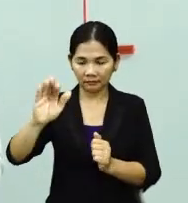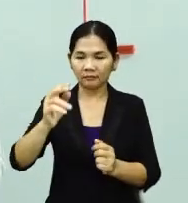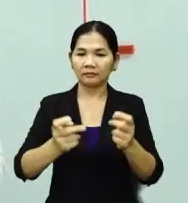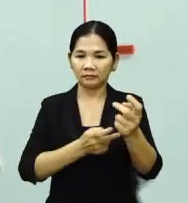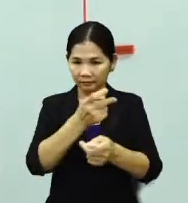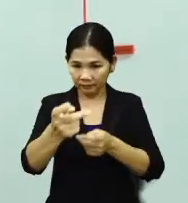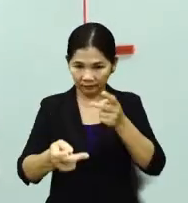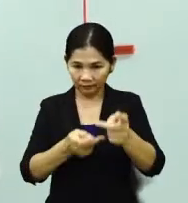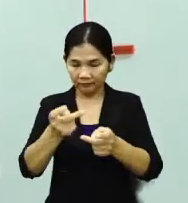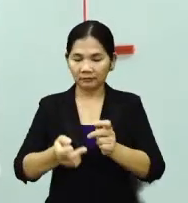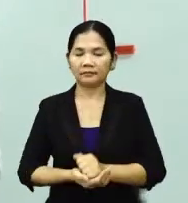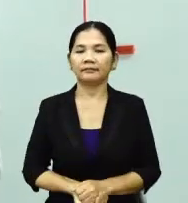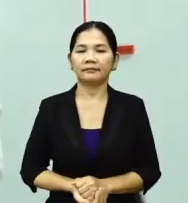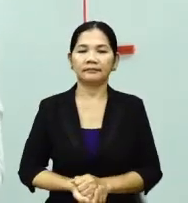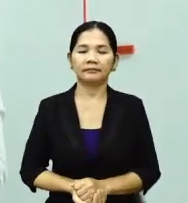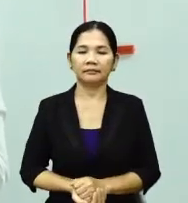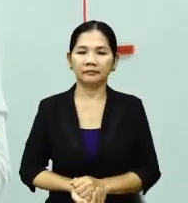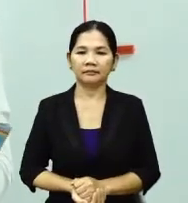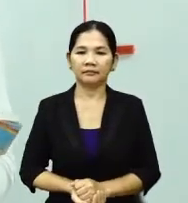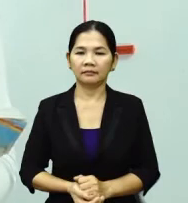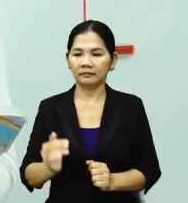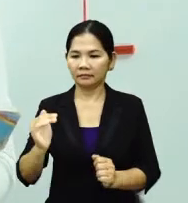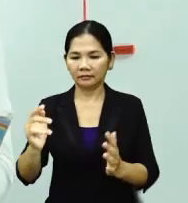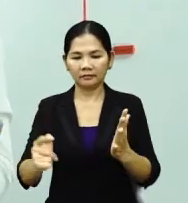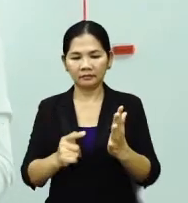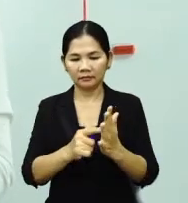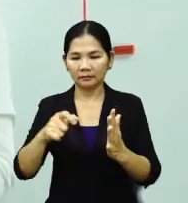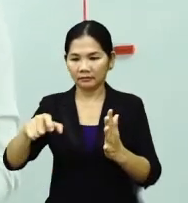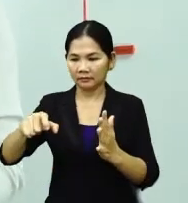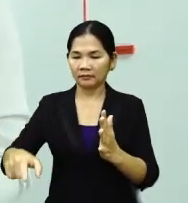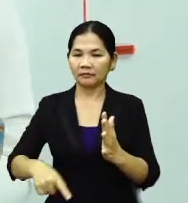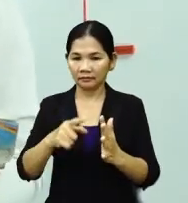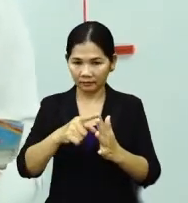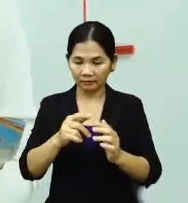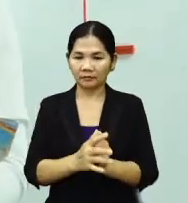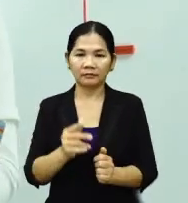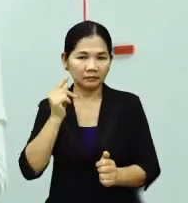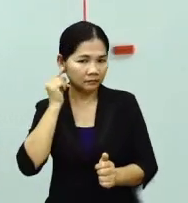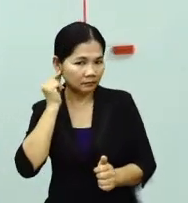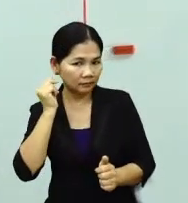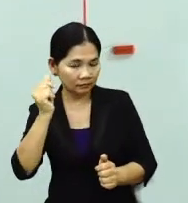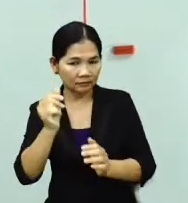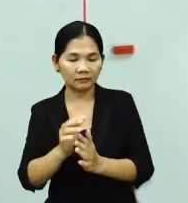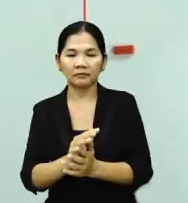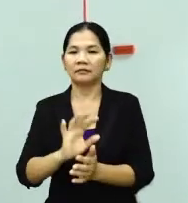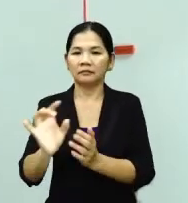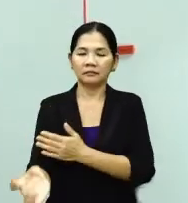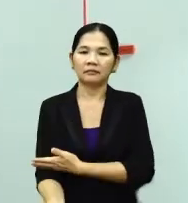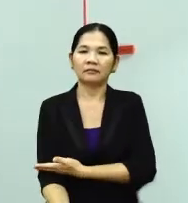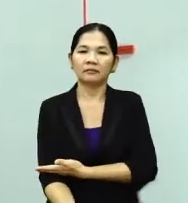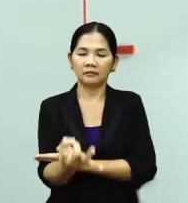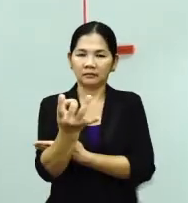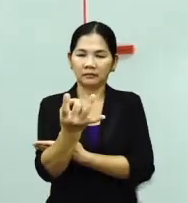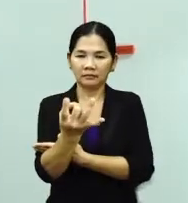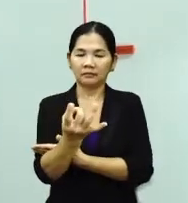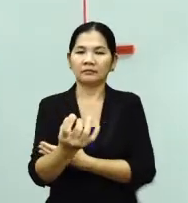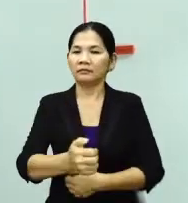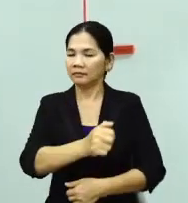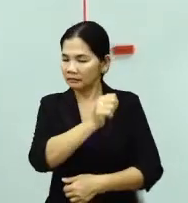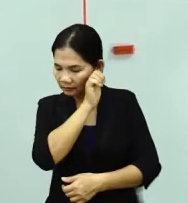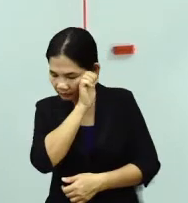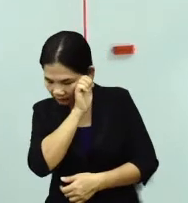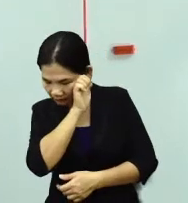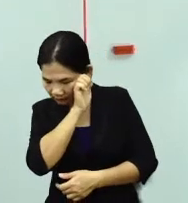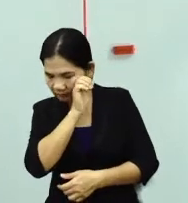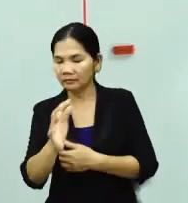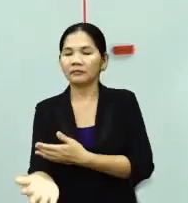xà sổ phí nâng mật đáy cào phí nực trìa